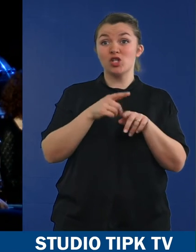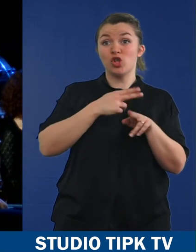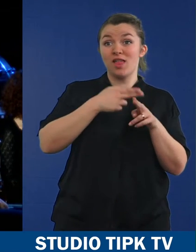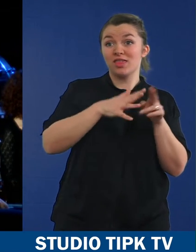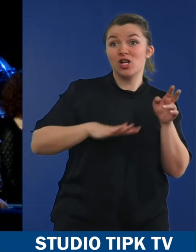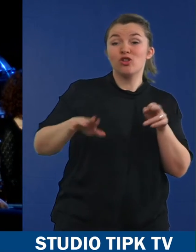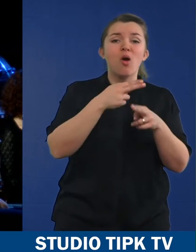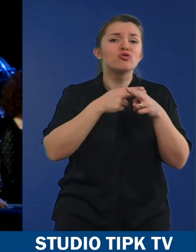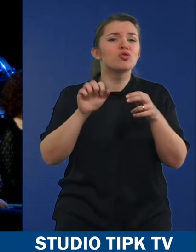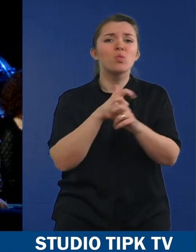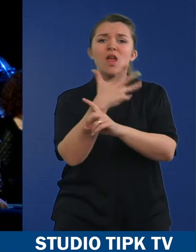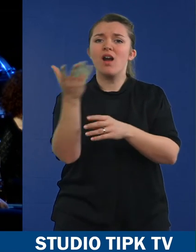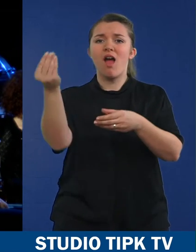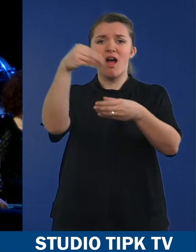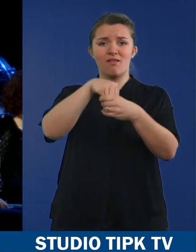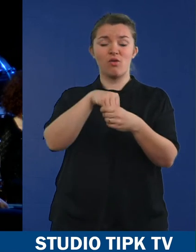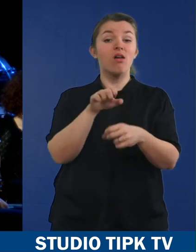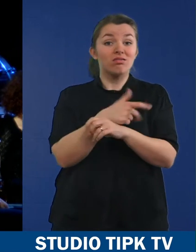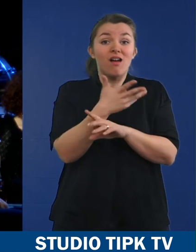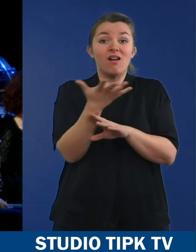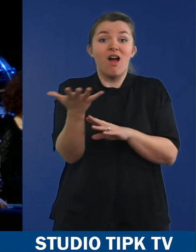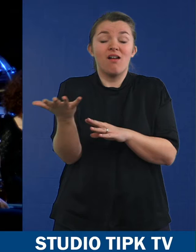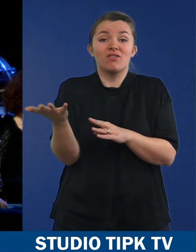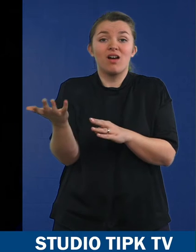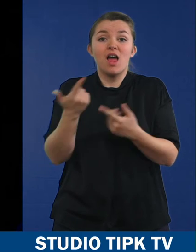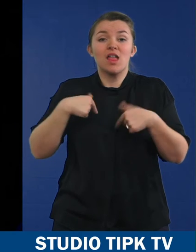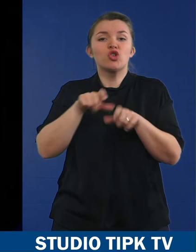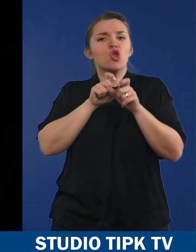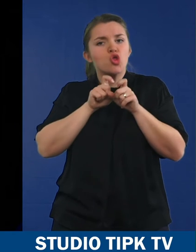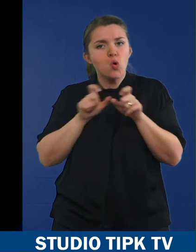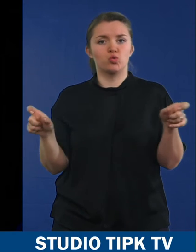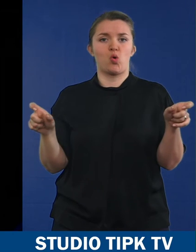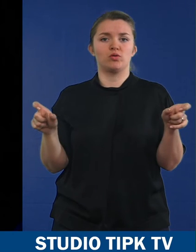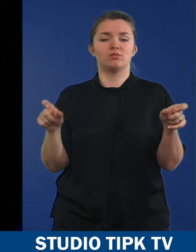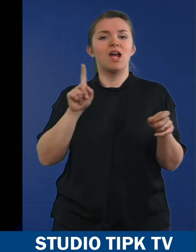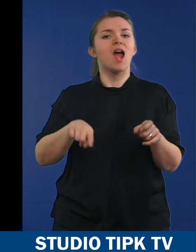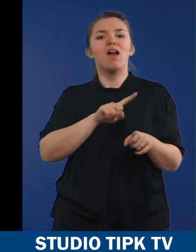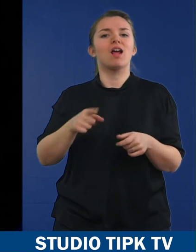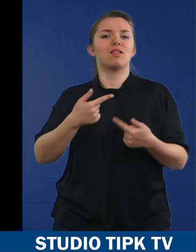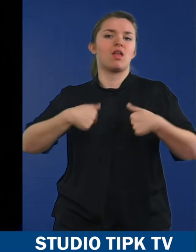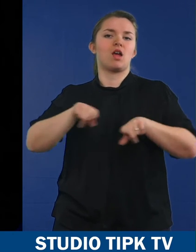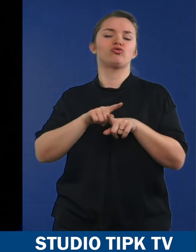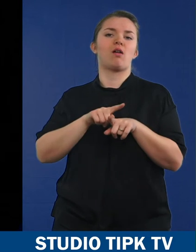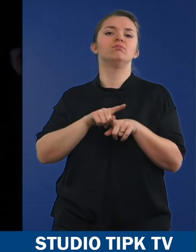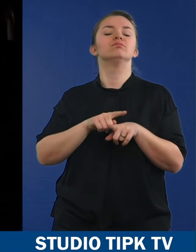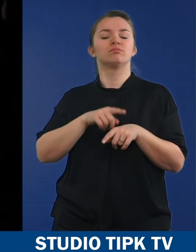čisto naravo vpeta. Narava. Naša dolžnost in naša pravica.